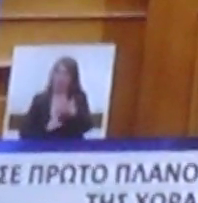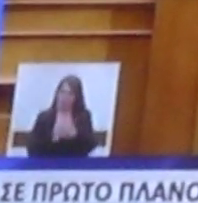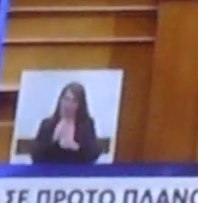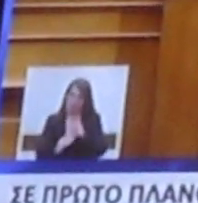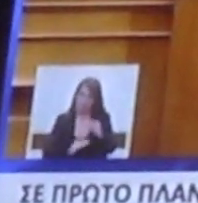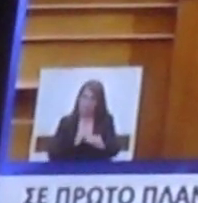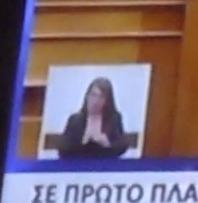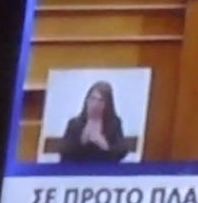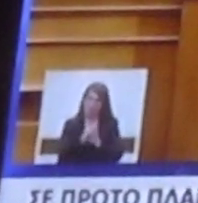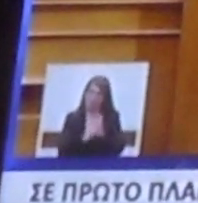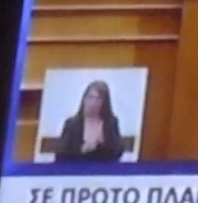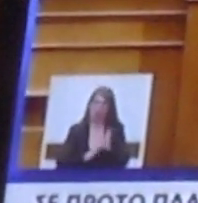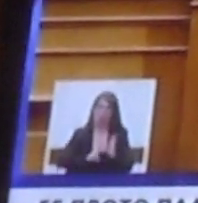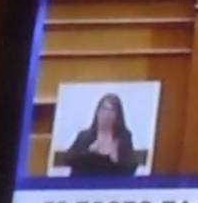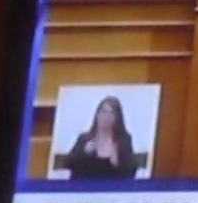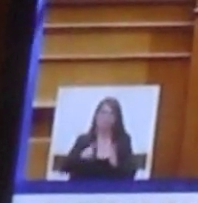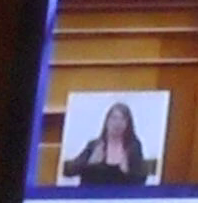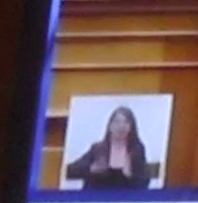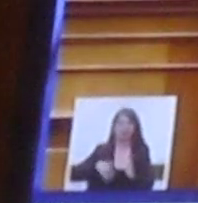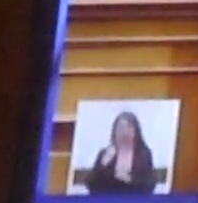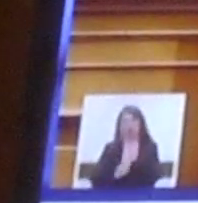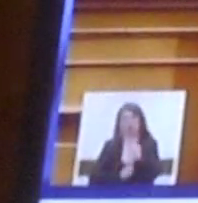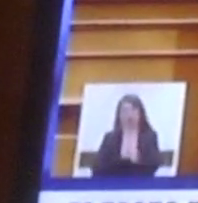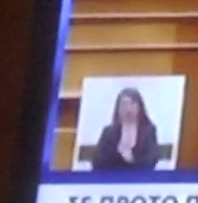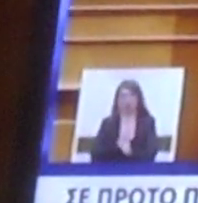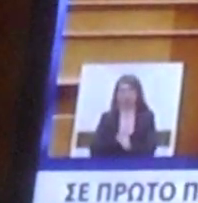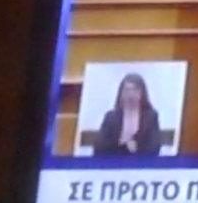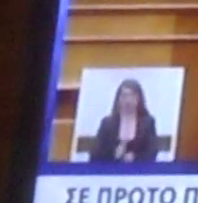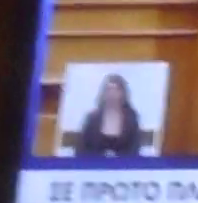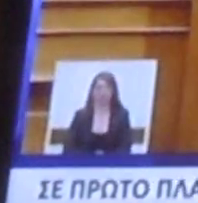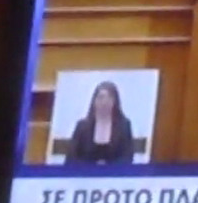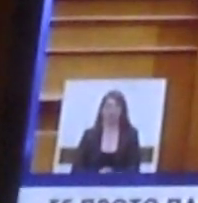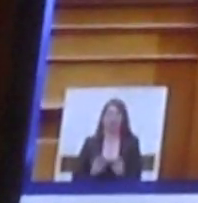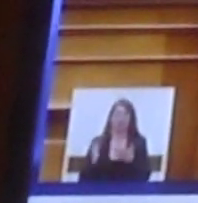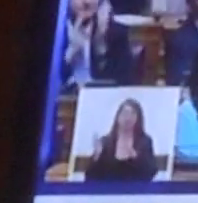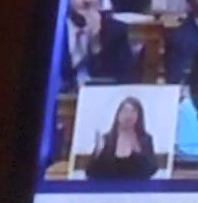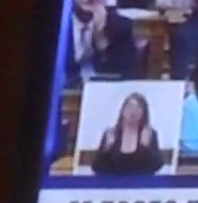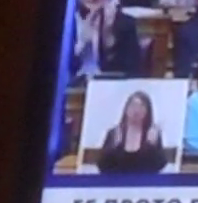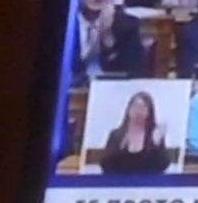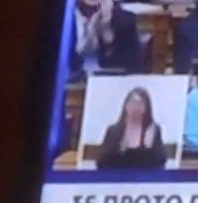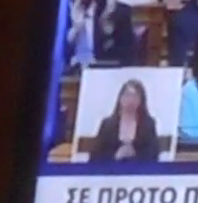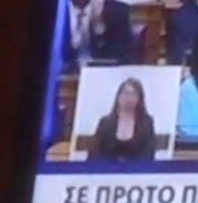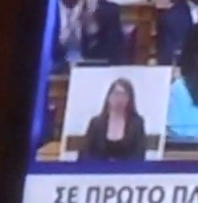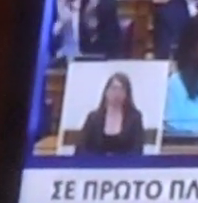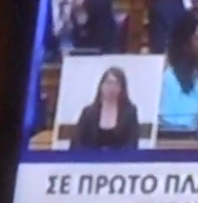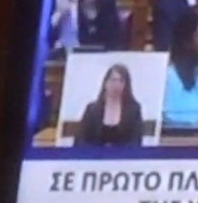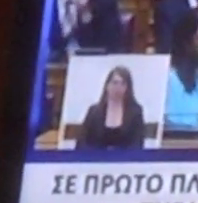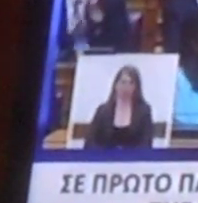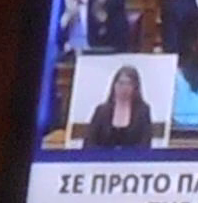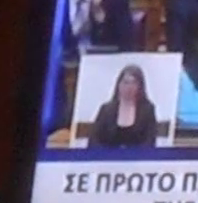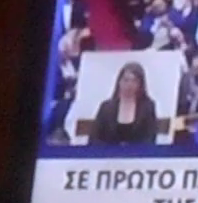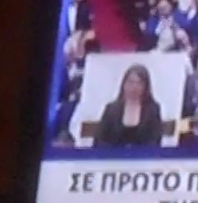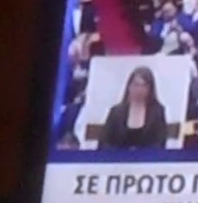τα μάθουμε. Βεβαίως. Όμως αυτά και ο Καμένος έπρεπε να τα πει την ώρα που είναι. Ας τον Καμένο τώρα. Ας λέω ότι εδώ τι επιβάλλεται. Εγώ χτες για